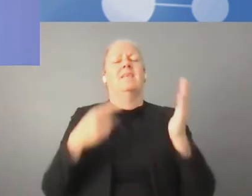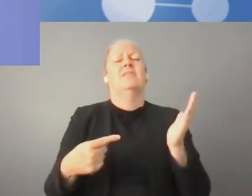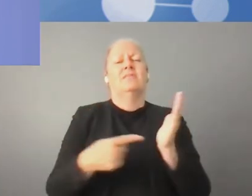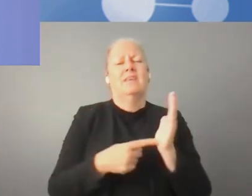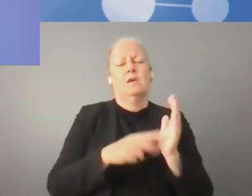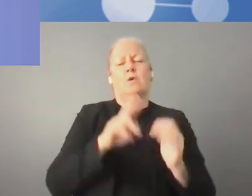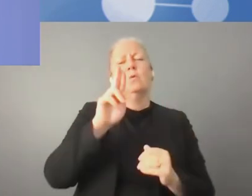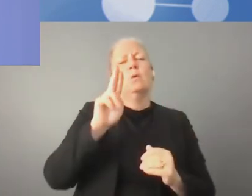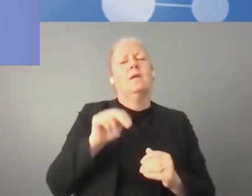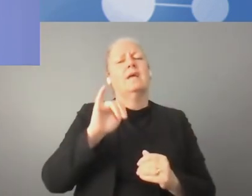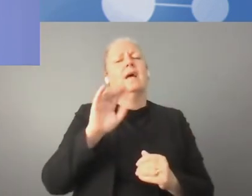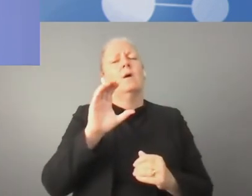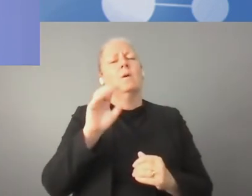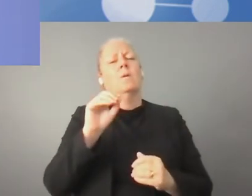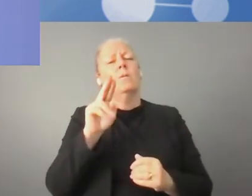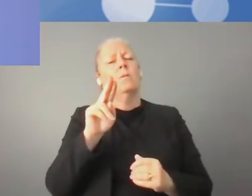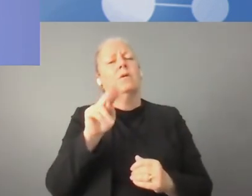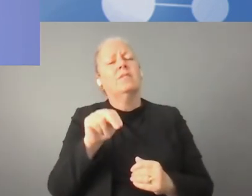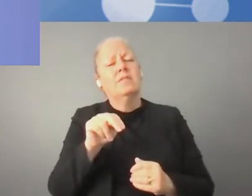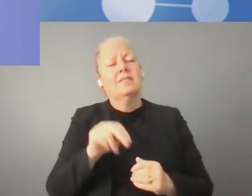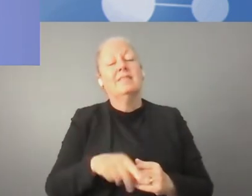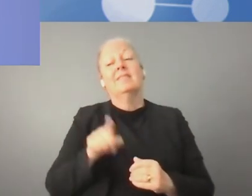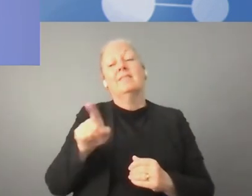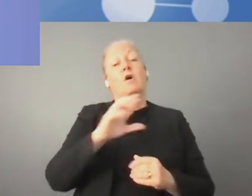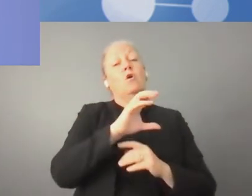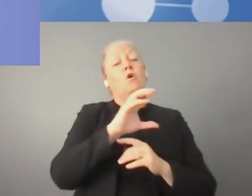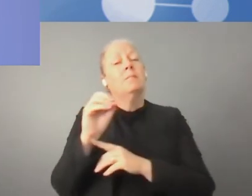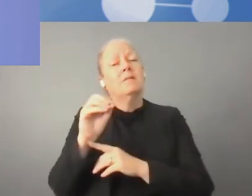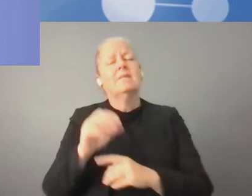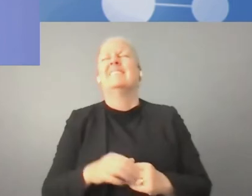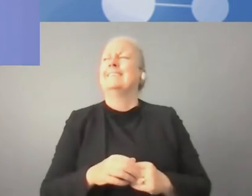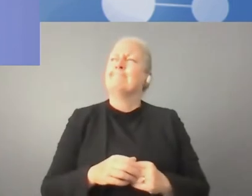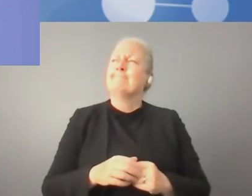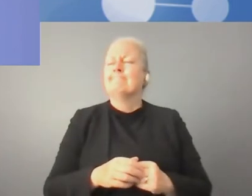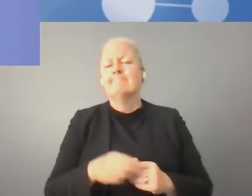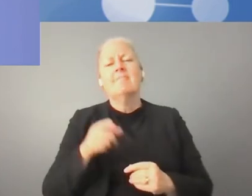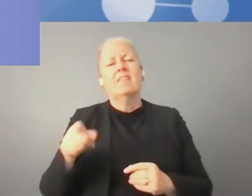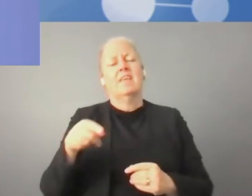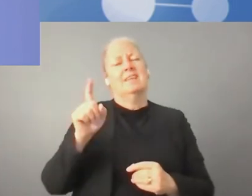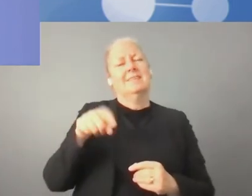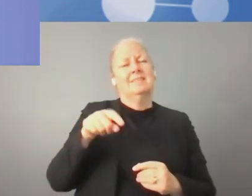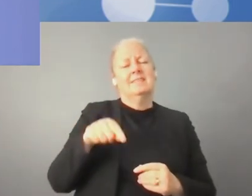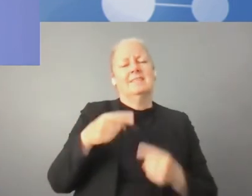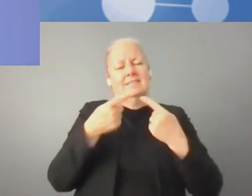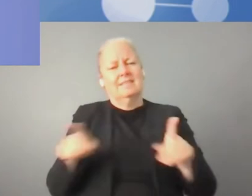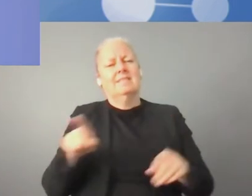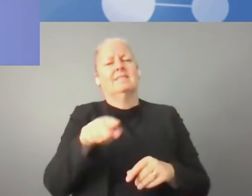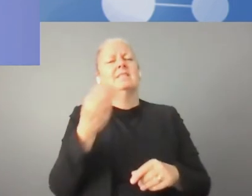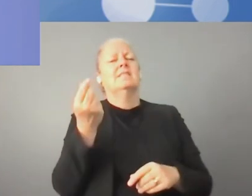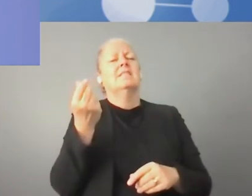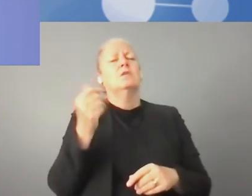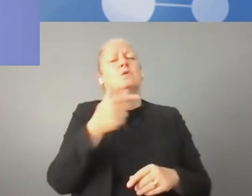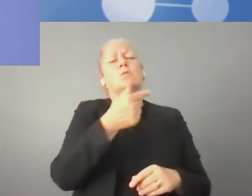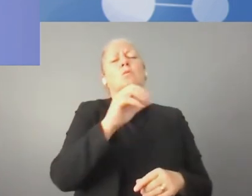的那个规模，像那个医疗的这个规模。所